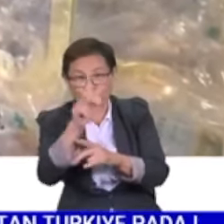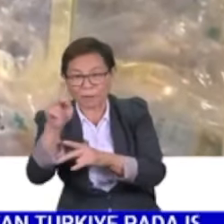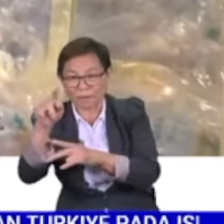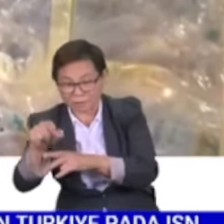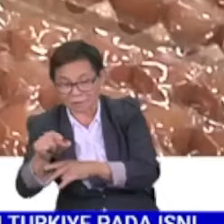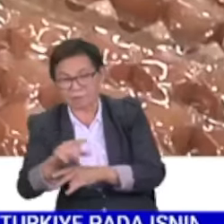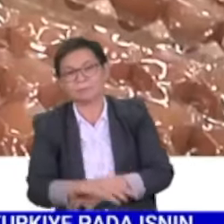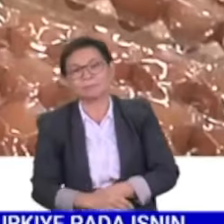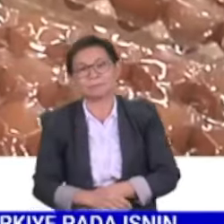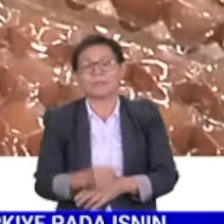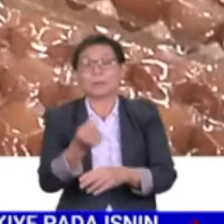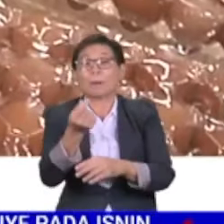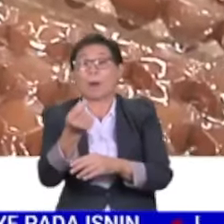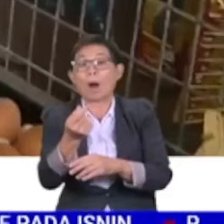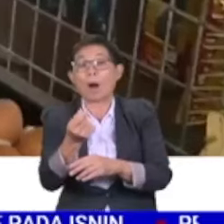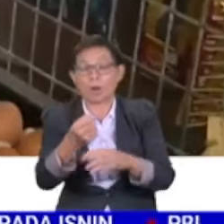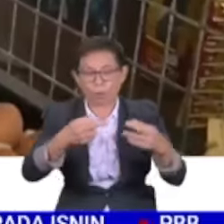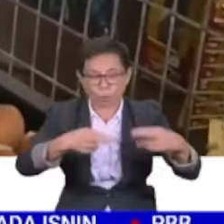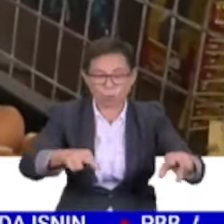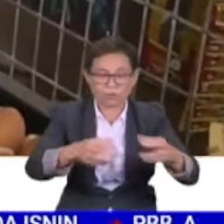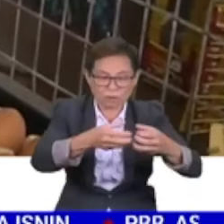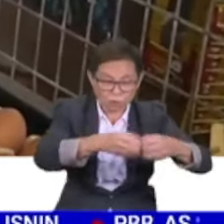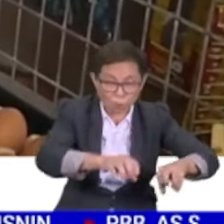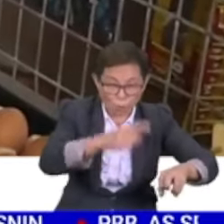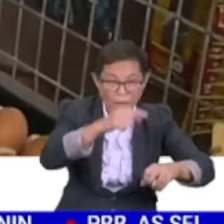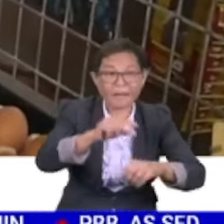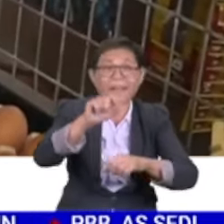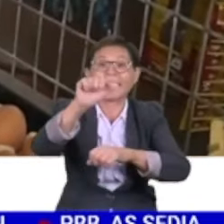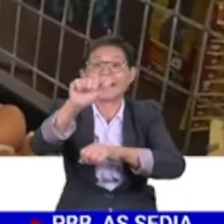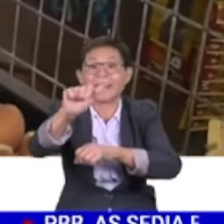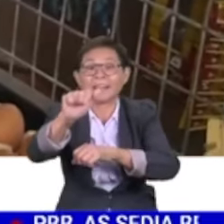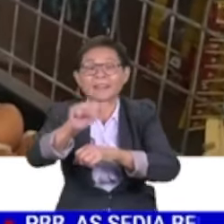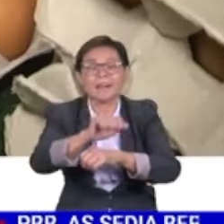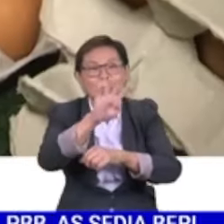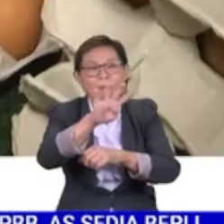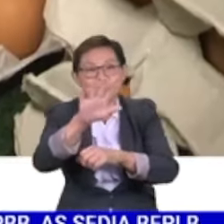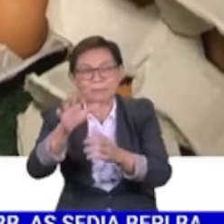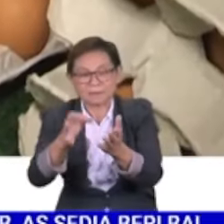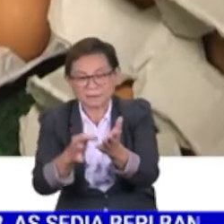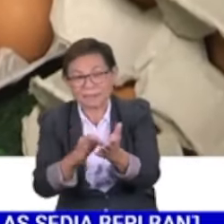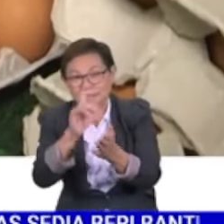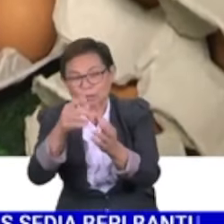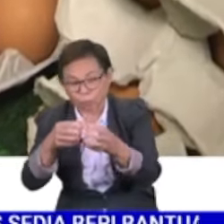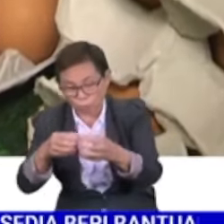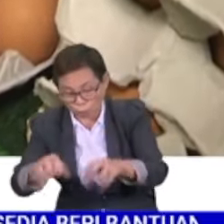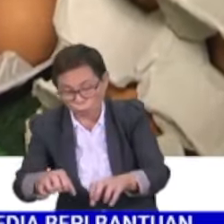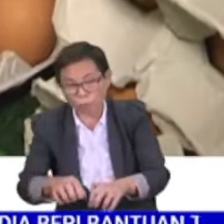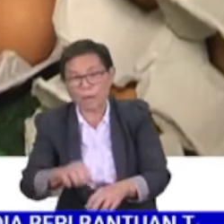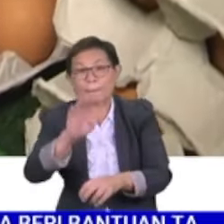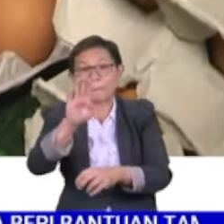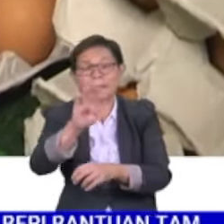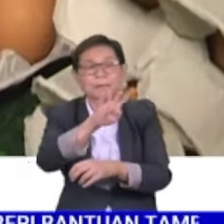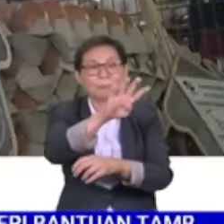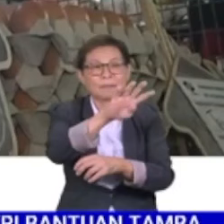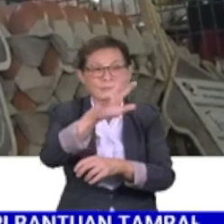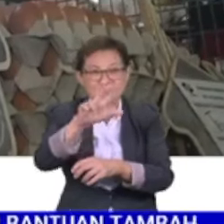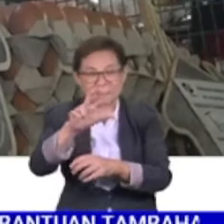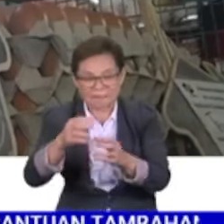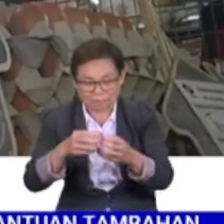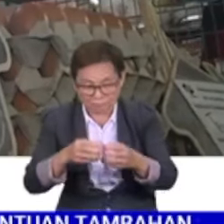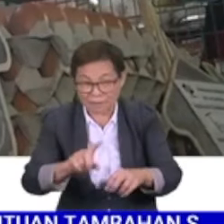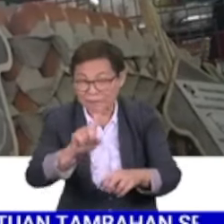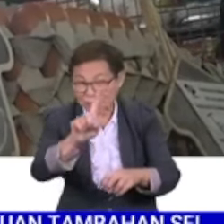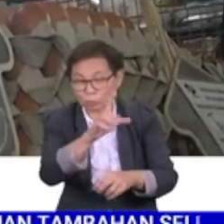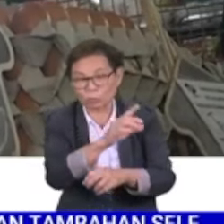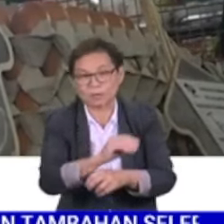sekilogram. Manakala harga siling runcit telur bagi grade A pada RM45 sebiji, grade B RM43